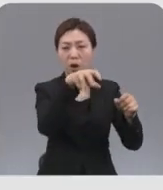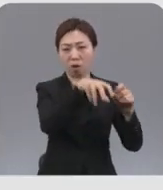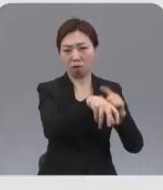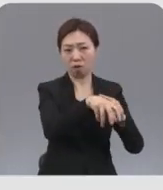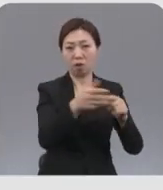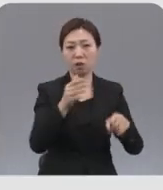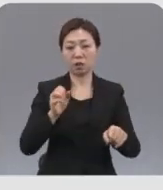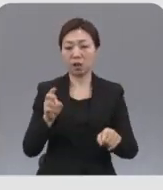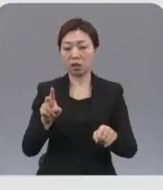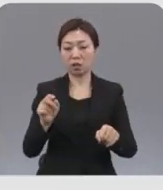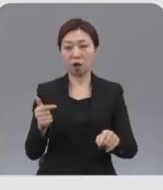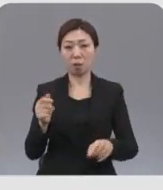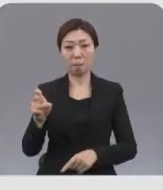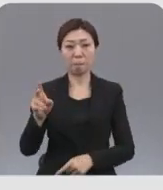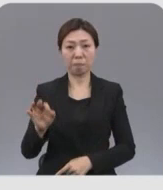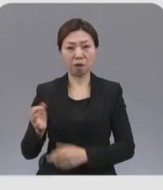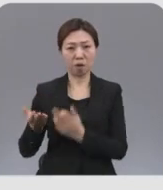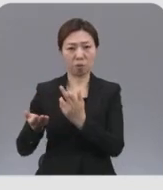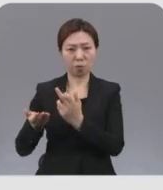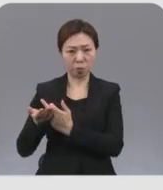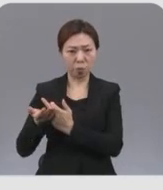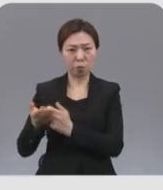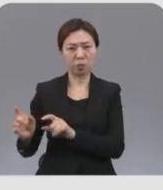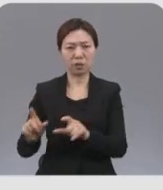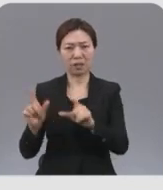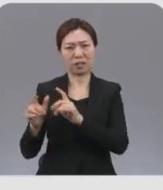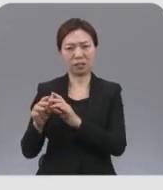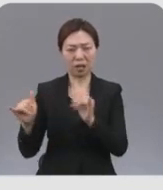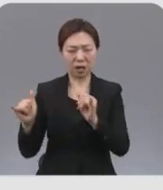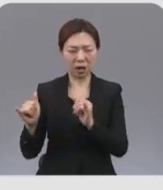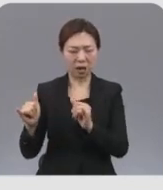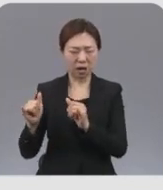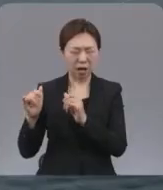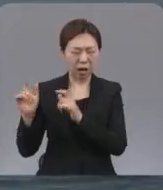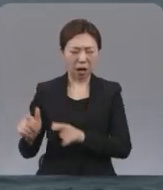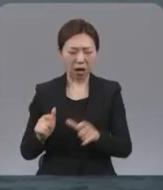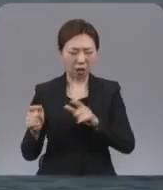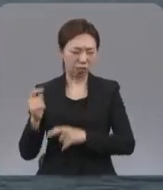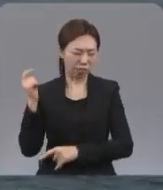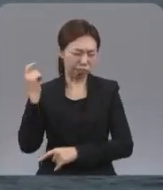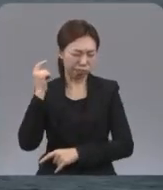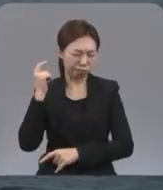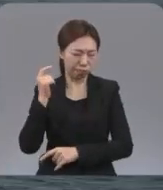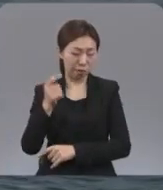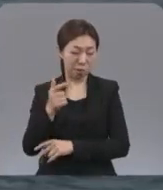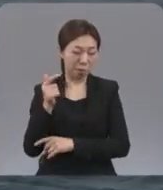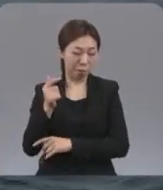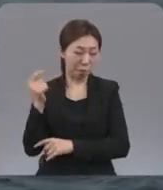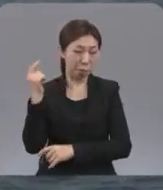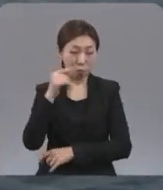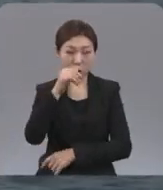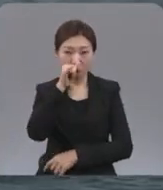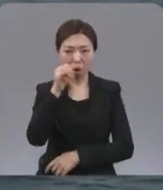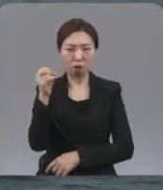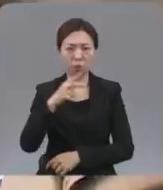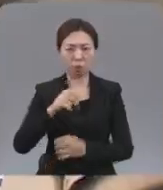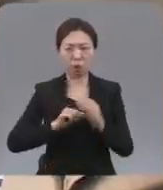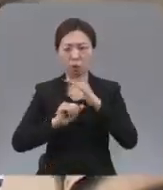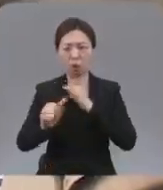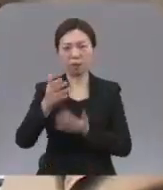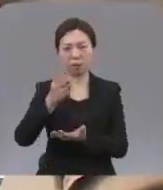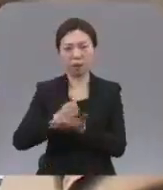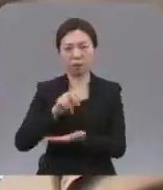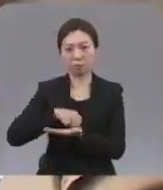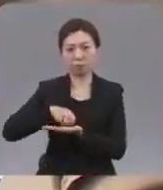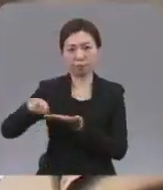方发射了九十余发炮弹，所有炮弹均落在西海北方界限以北区域。在韩国延坪